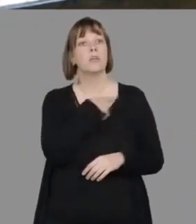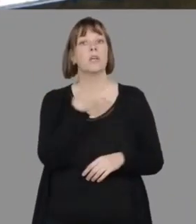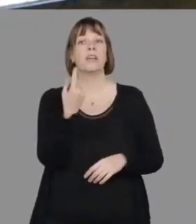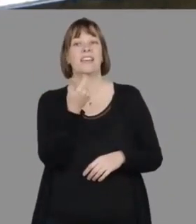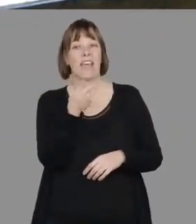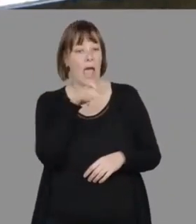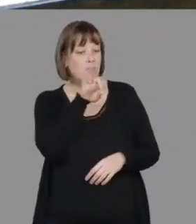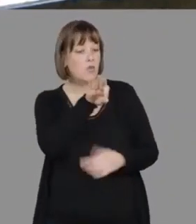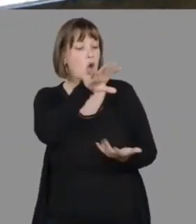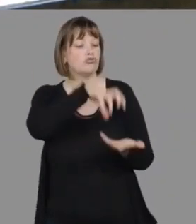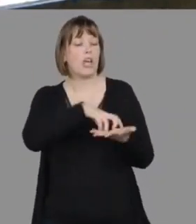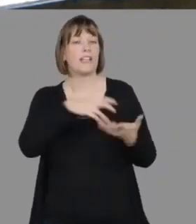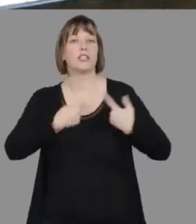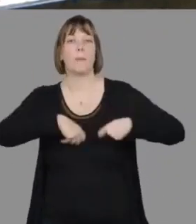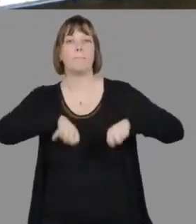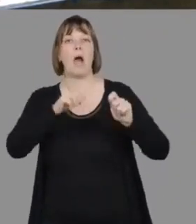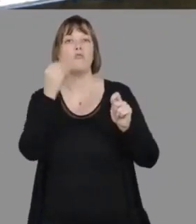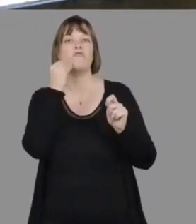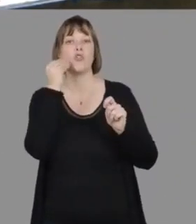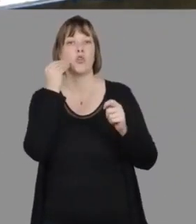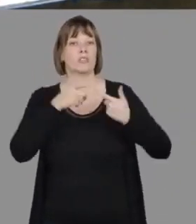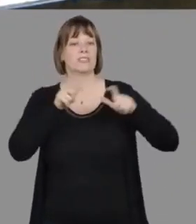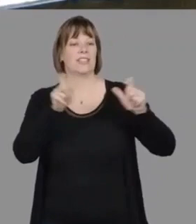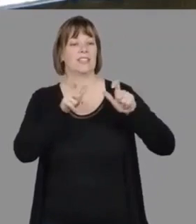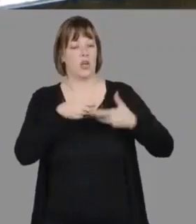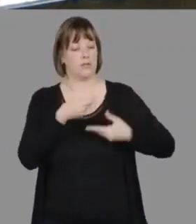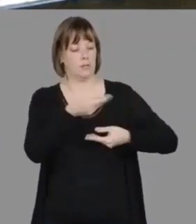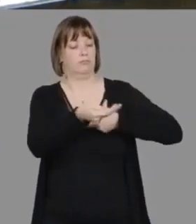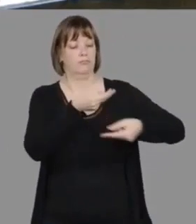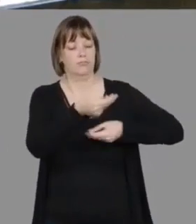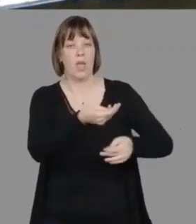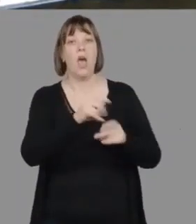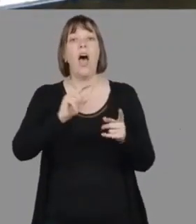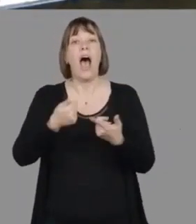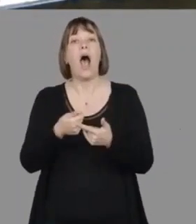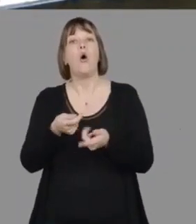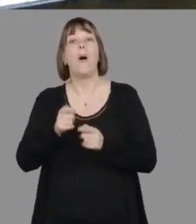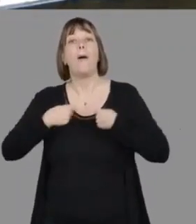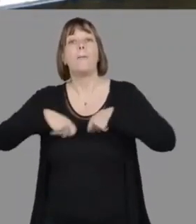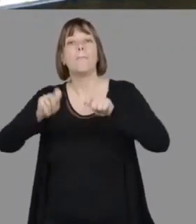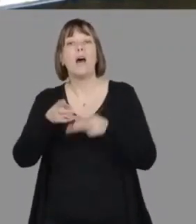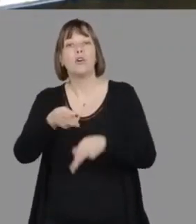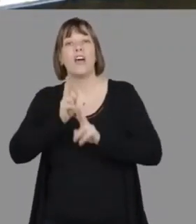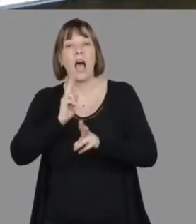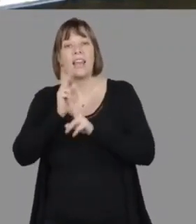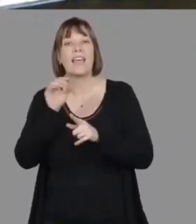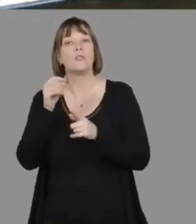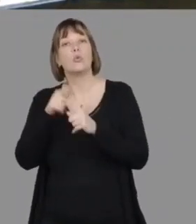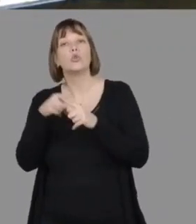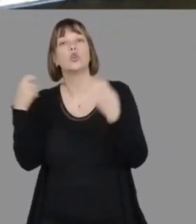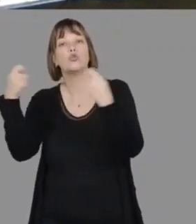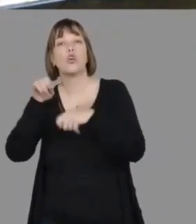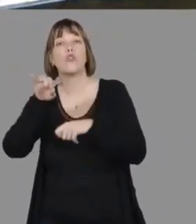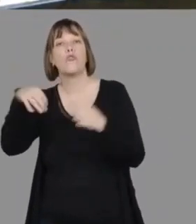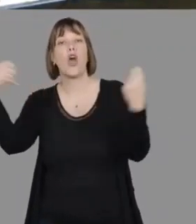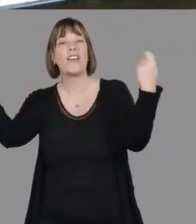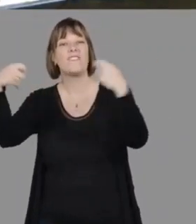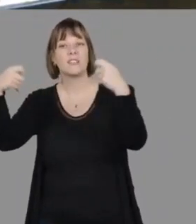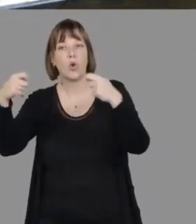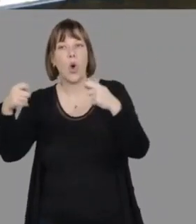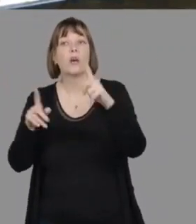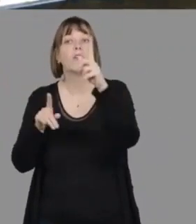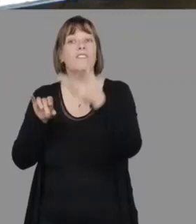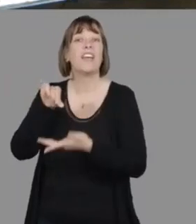für die städtischen Wohnungsbaugesellschaften bereit. Wir finanzieren Baudarlehen und Zuschüsse für Investoren, wenn